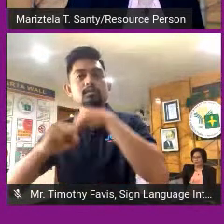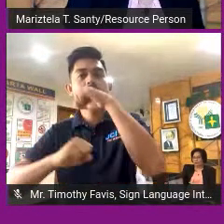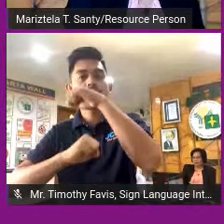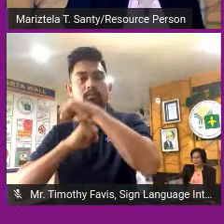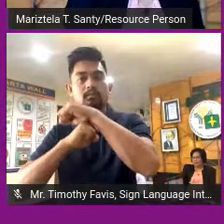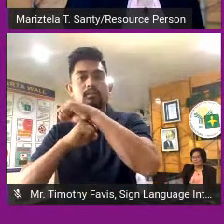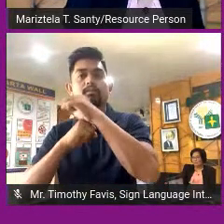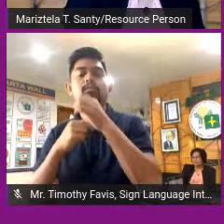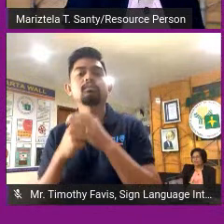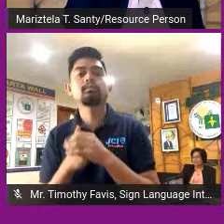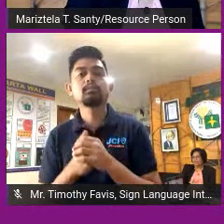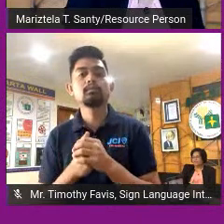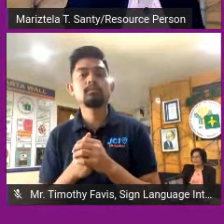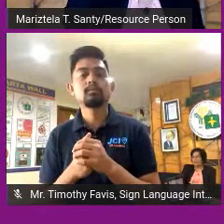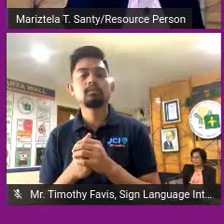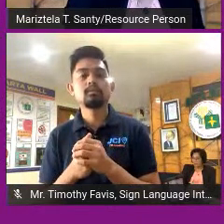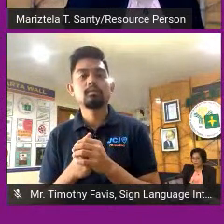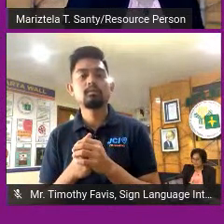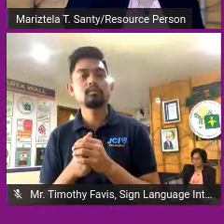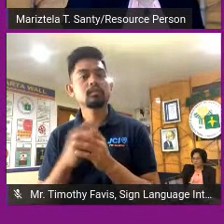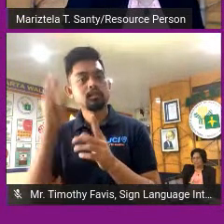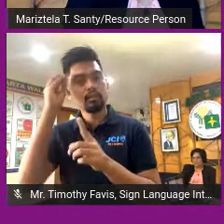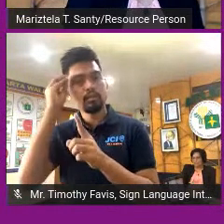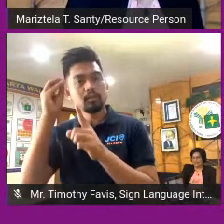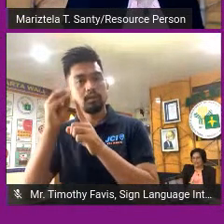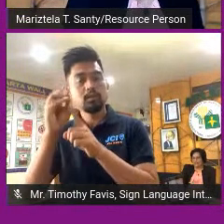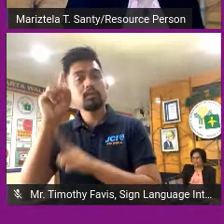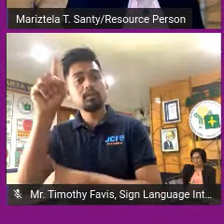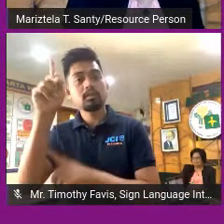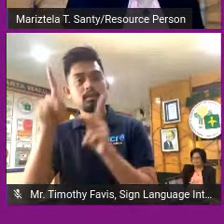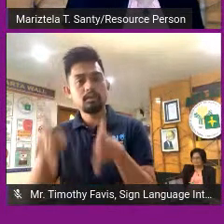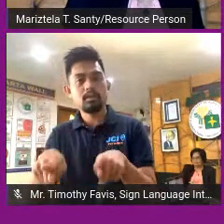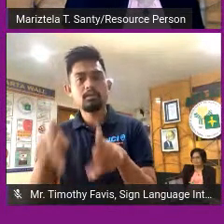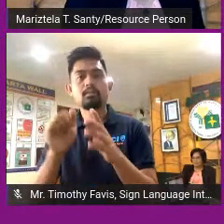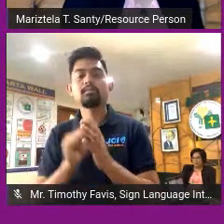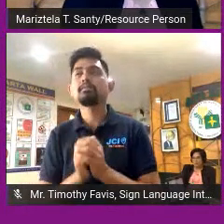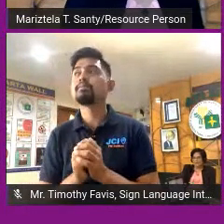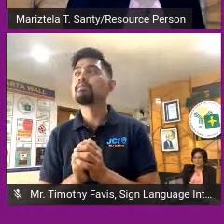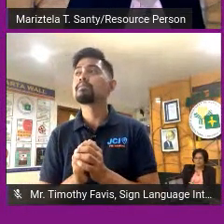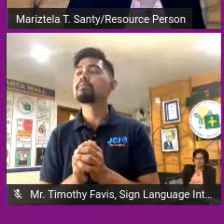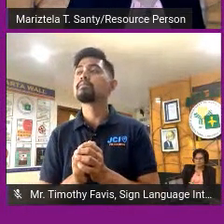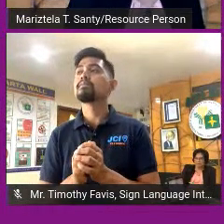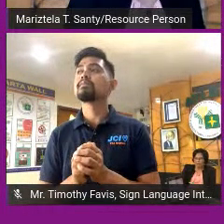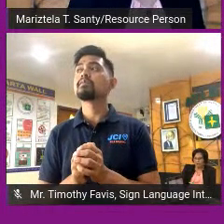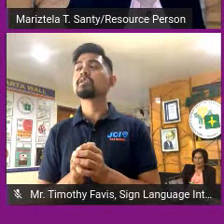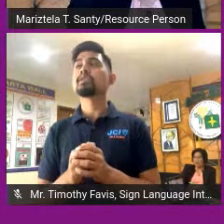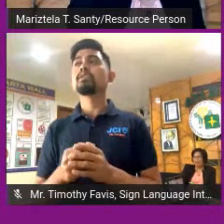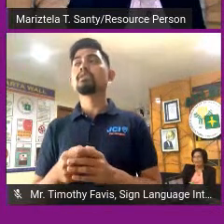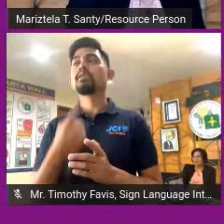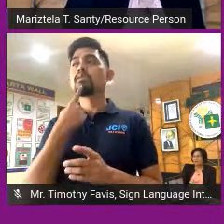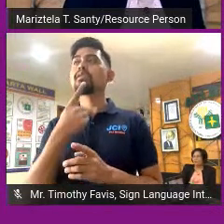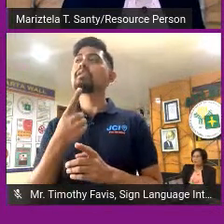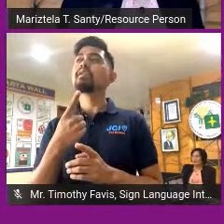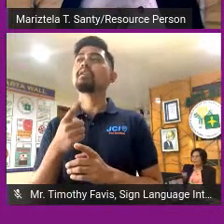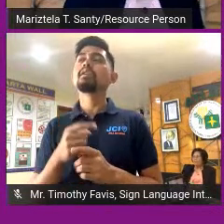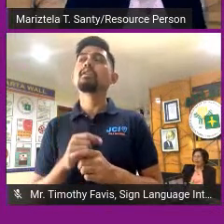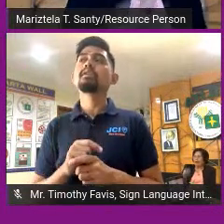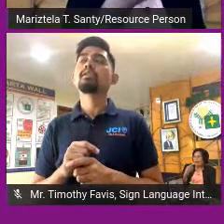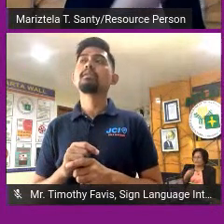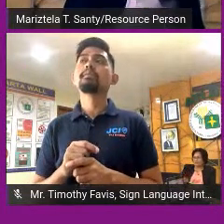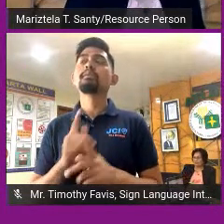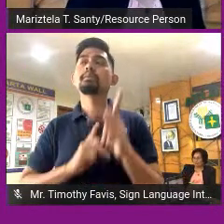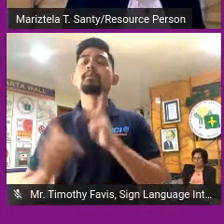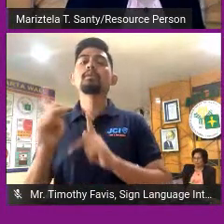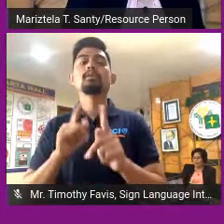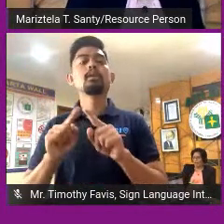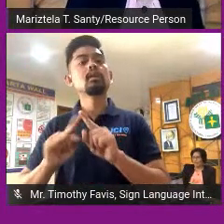structure or universal objective ng isang tao? Kasi we are dealing with people, iba-iba